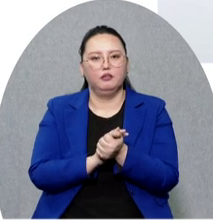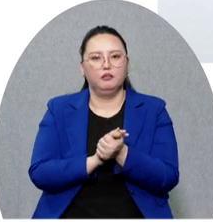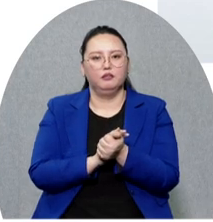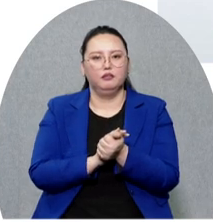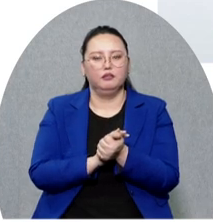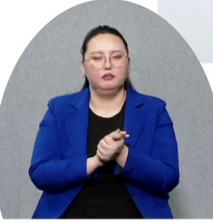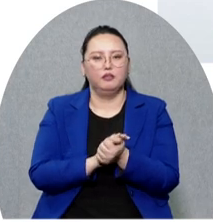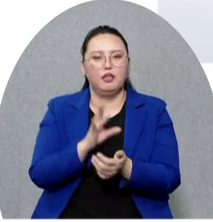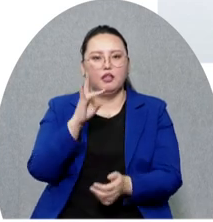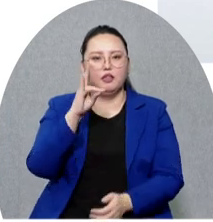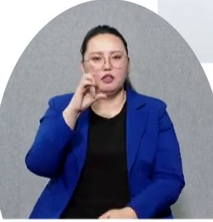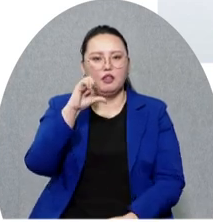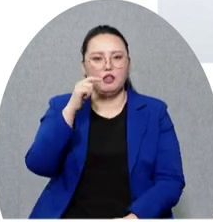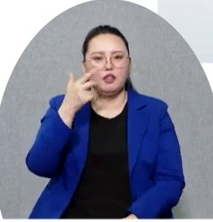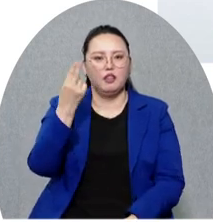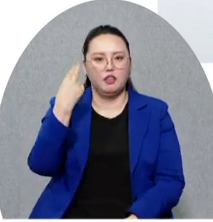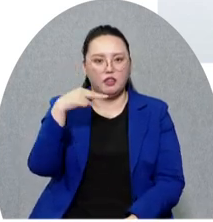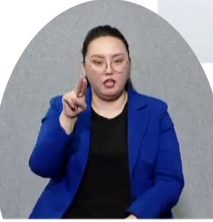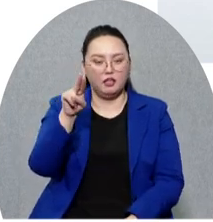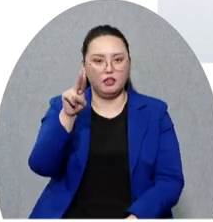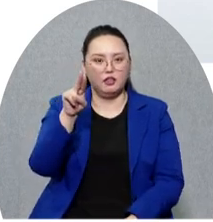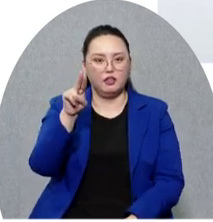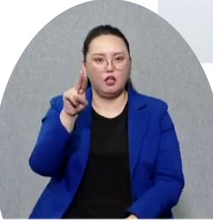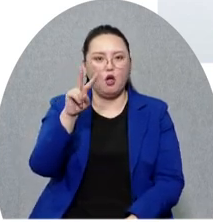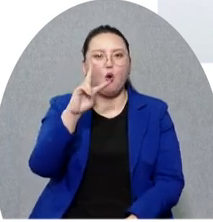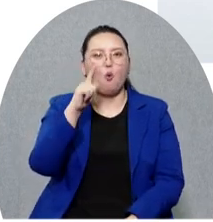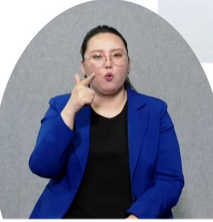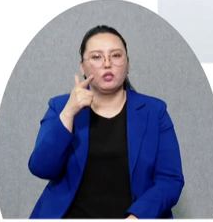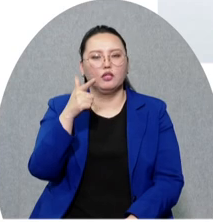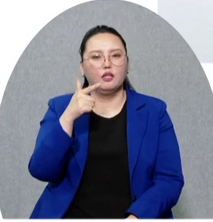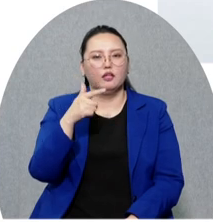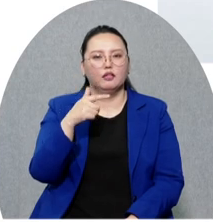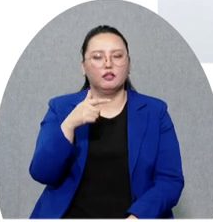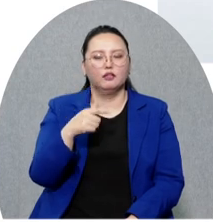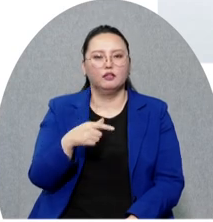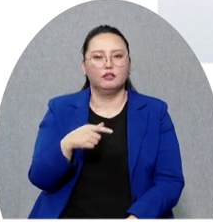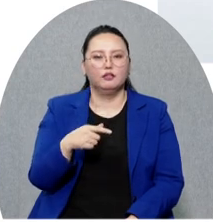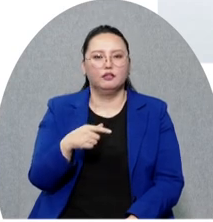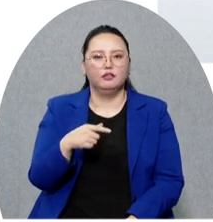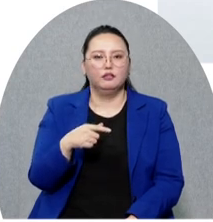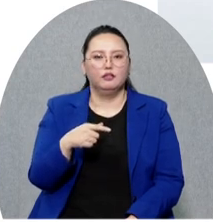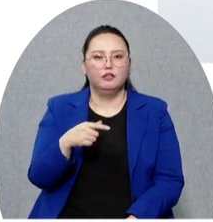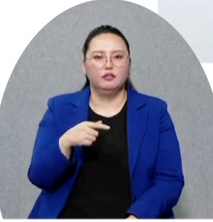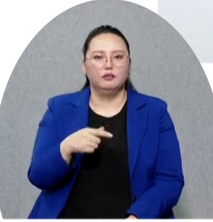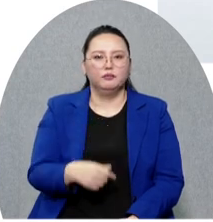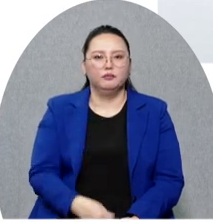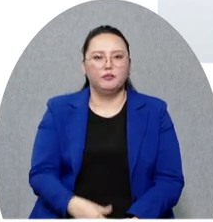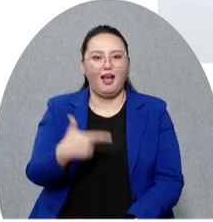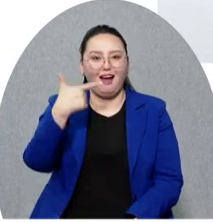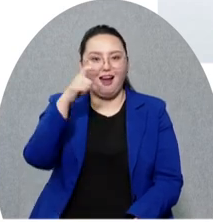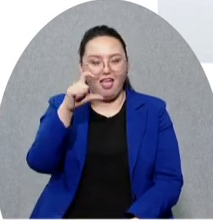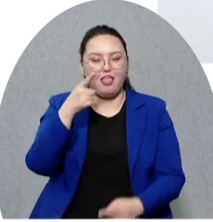зүйл нэгдэж нэг болох гэсэн утгатай нэгд гэдэг үг дэвсгэр дээгэр төгссөн үгэн дээр